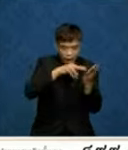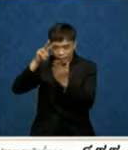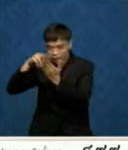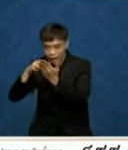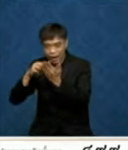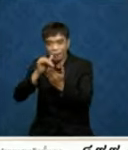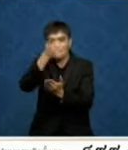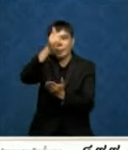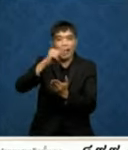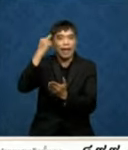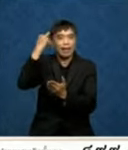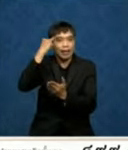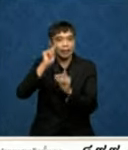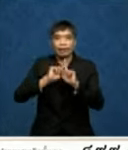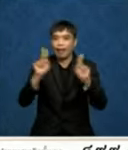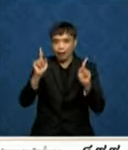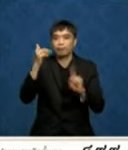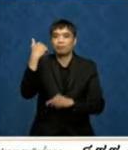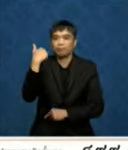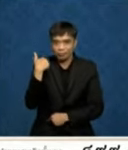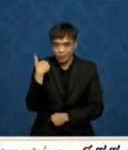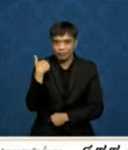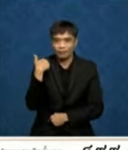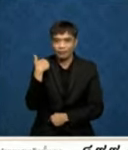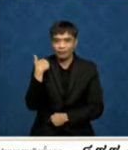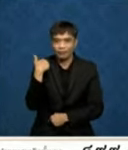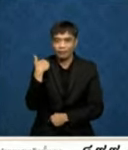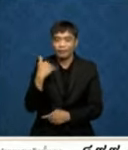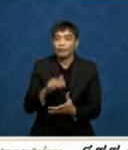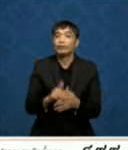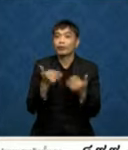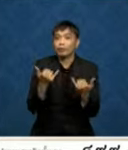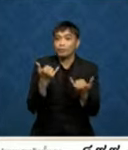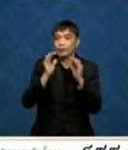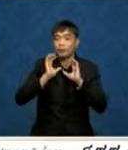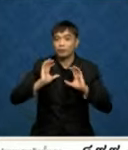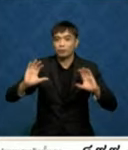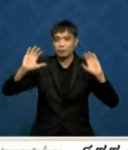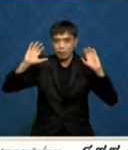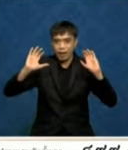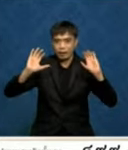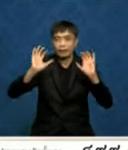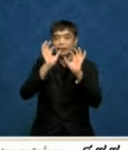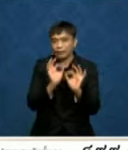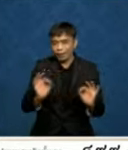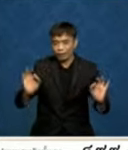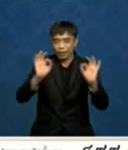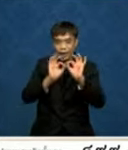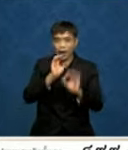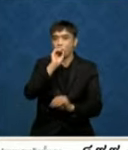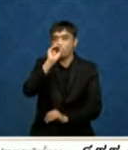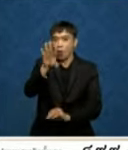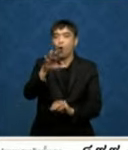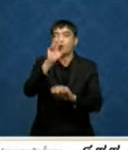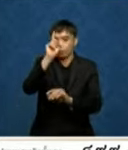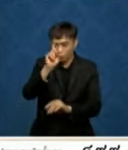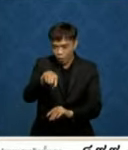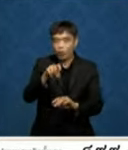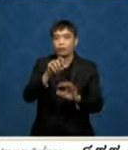เสมอนะครับแต่อย่างไรก็ตามเนี่ยต้องยืนยันว่าในขณะนี้รัฐบาลยืนยันถึงความจำเป็นในการที่จะต้องกระตุ้นเศรษ